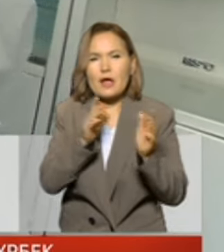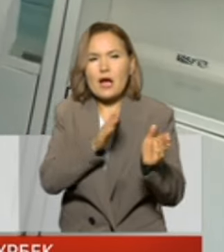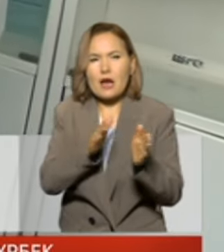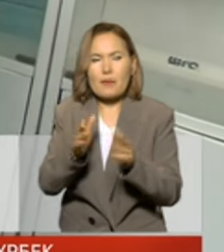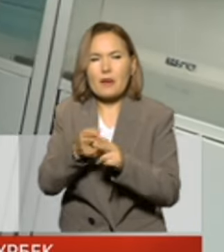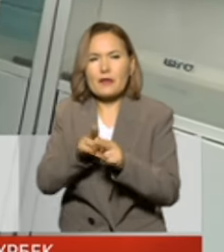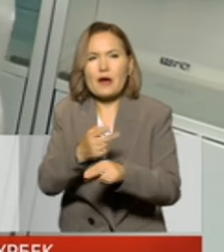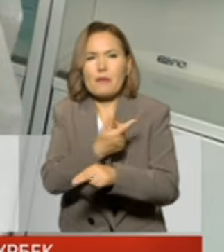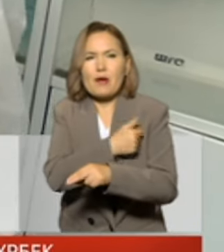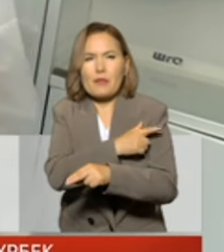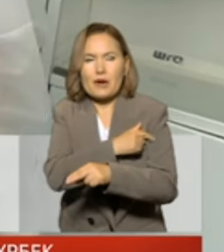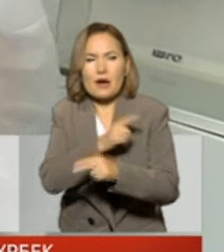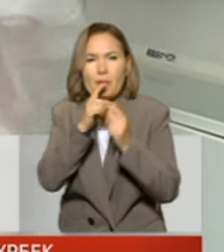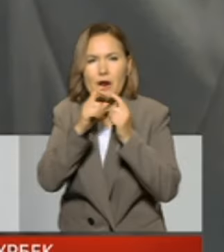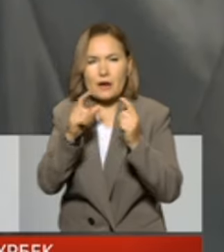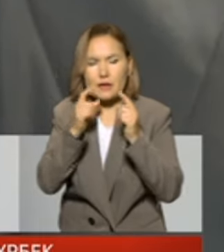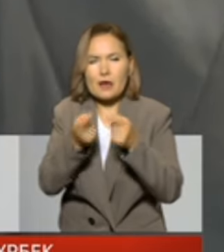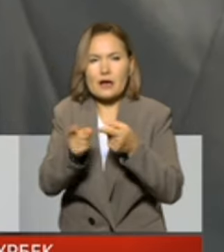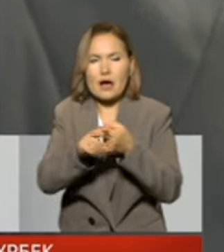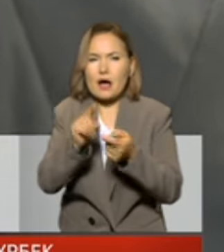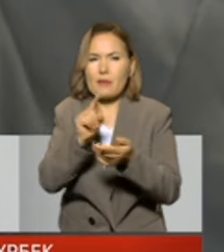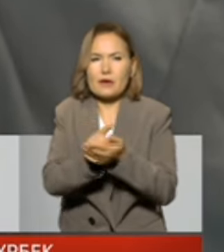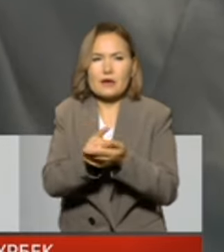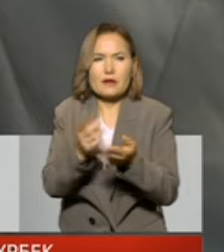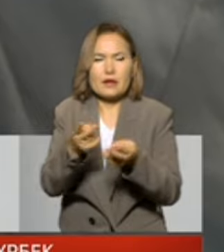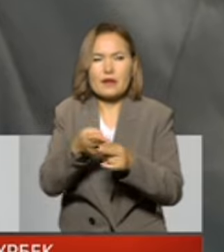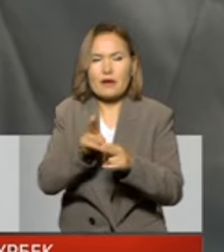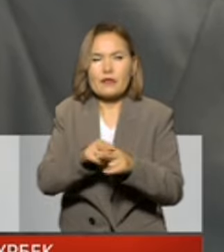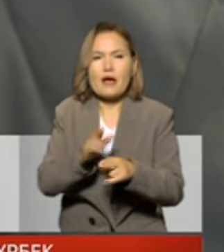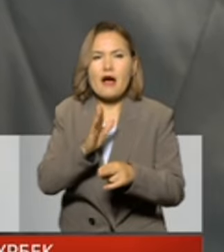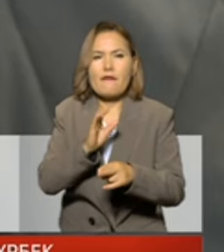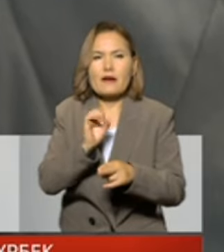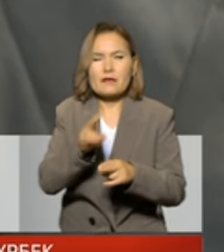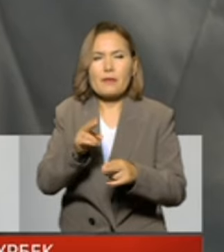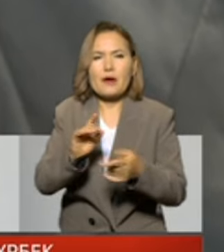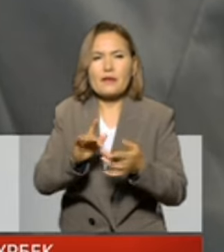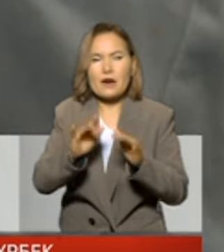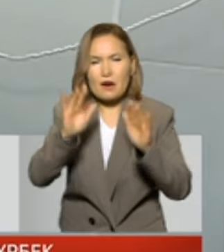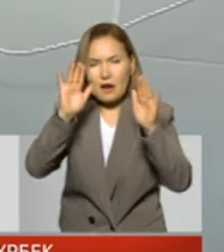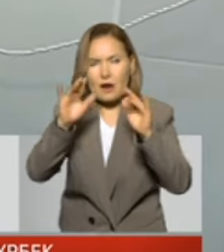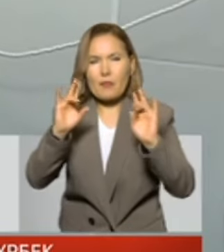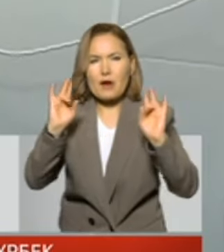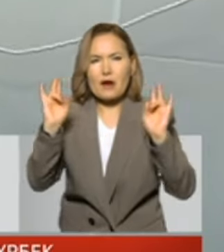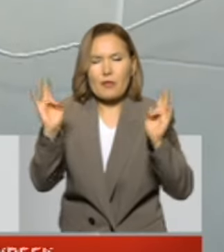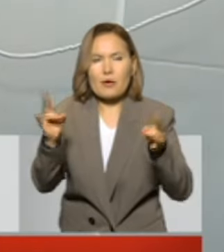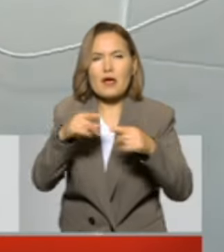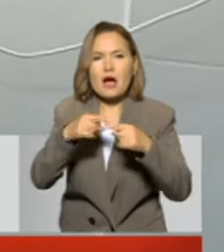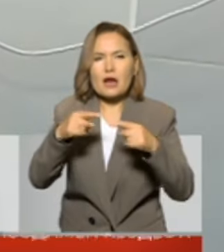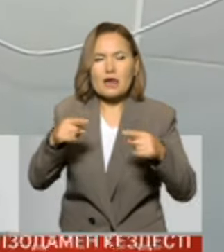режимі тек медициналық қызметкерлерге қатысты енгізілмек. Ал WhatsApp желісі арқылы тараған аудио